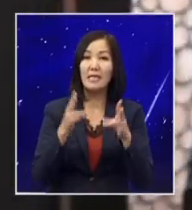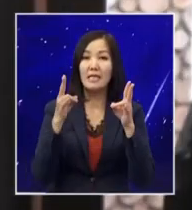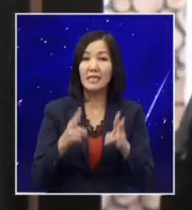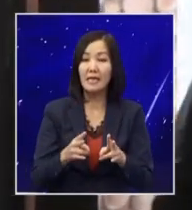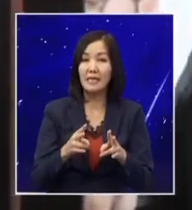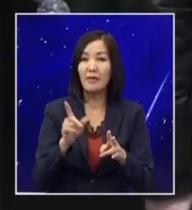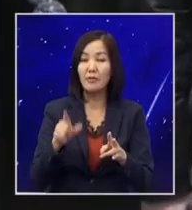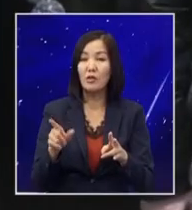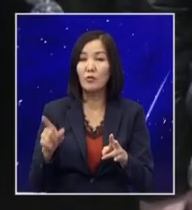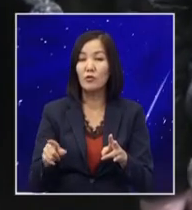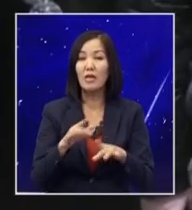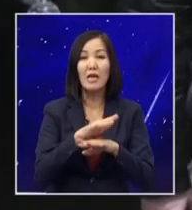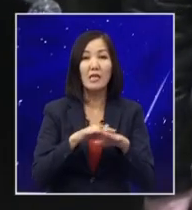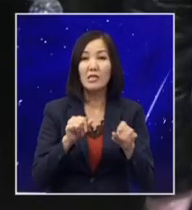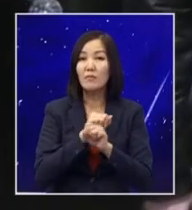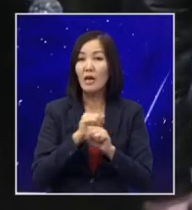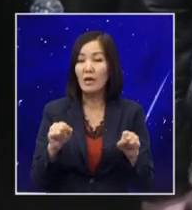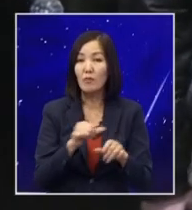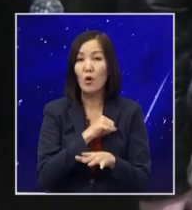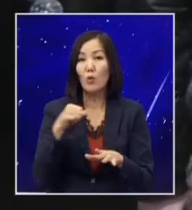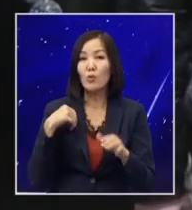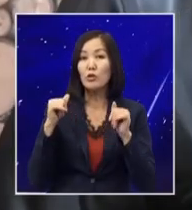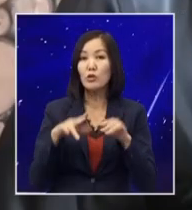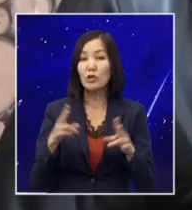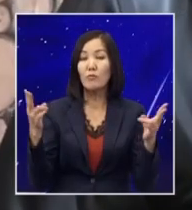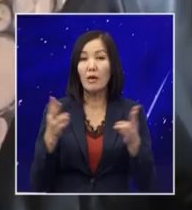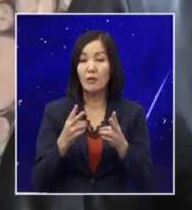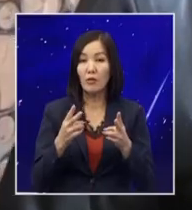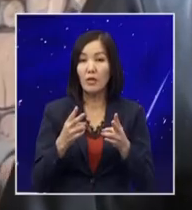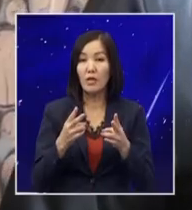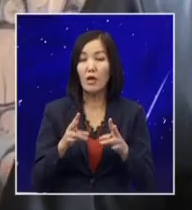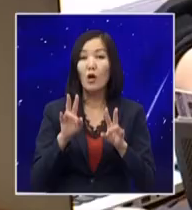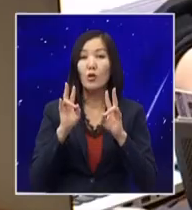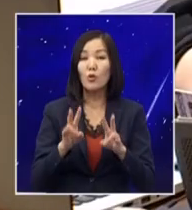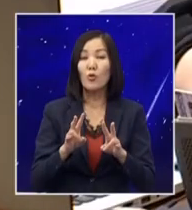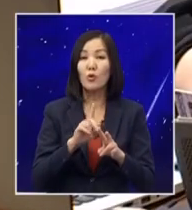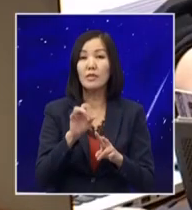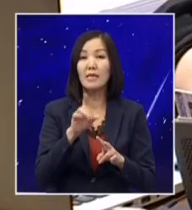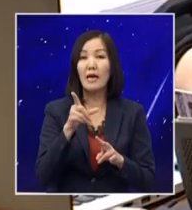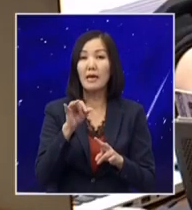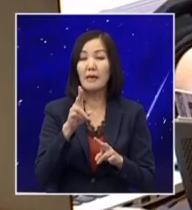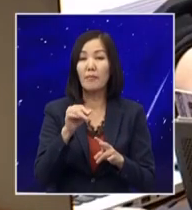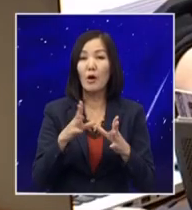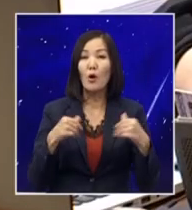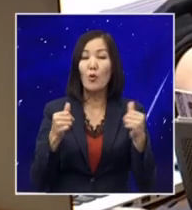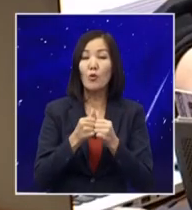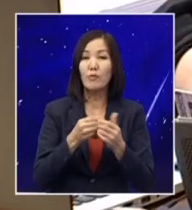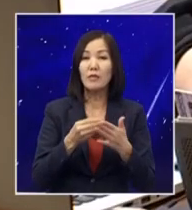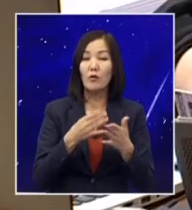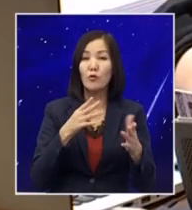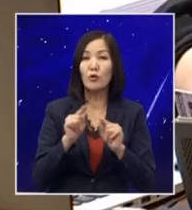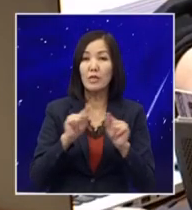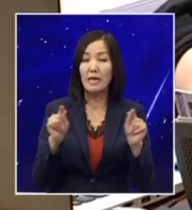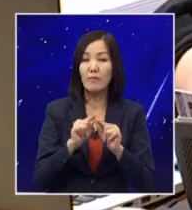шегушінің кешіріміне қарамастан өздігінен шешім қабылдау керек дейді депутаттар. Ал депутат Зағипа Балиева отбасылық құндылықтарды